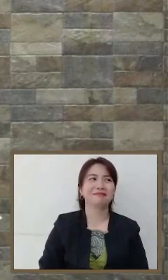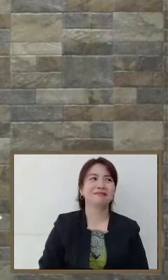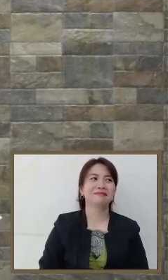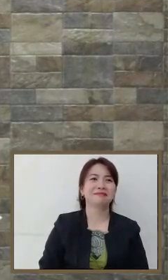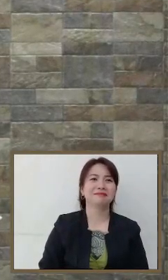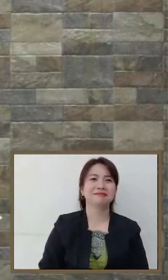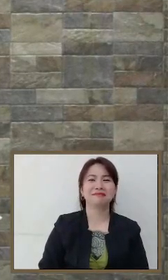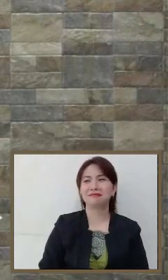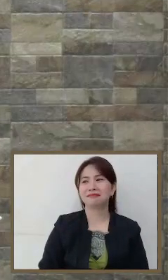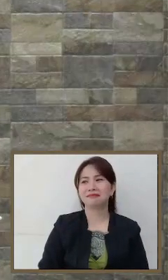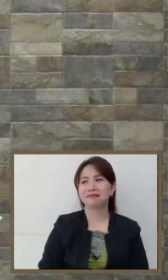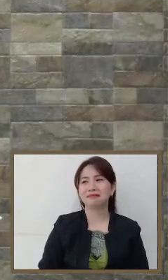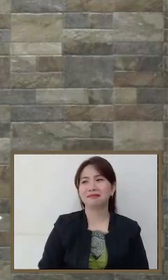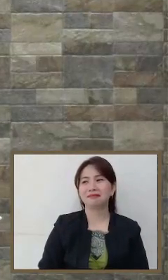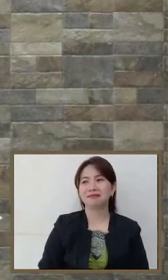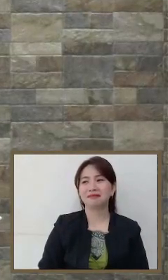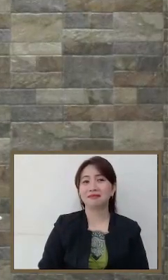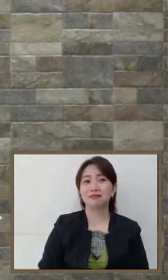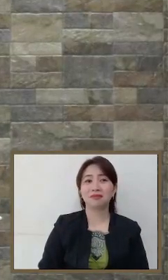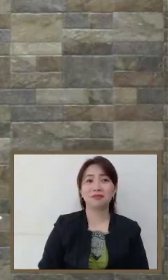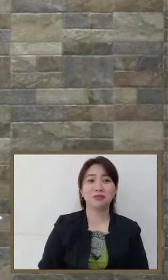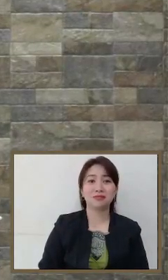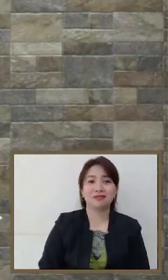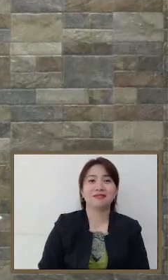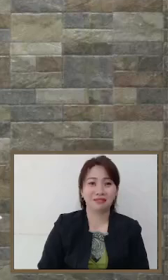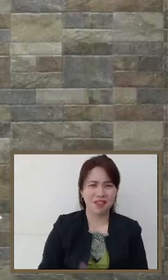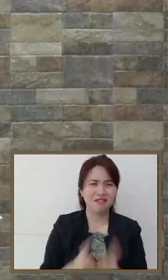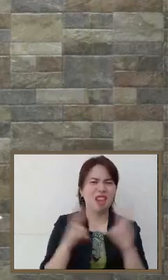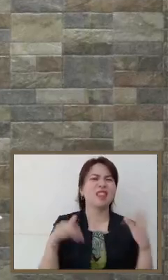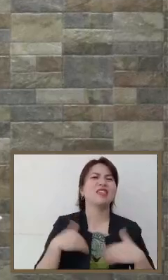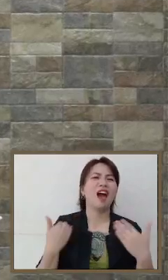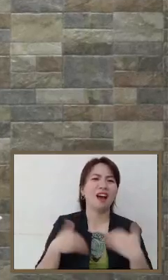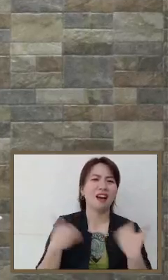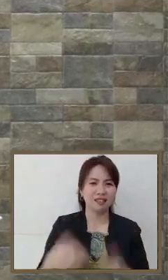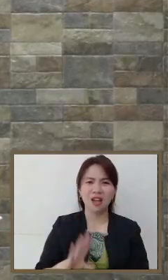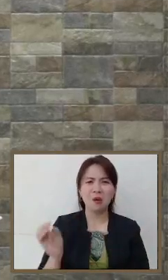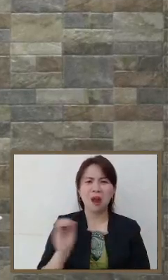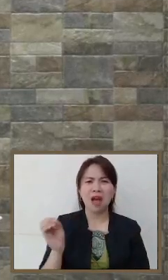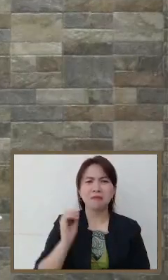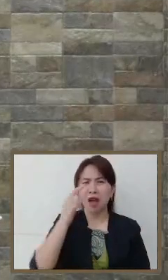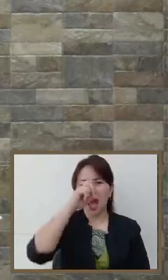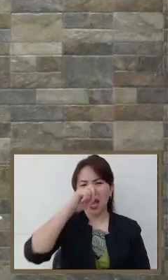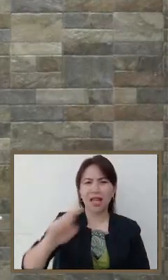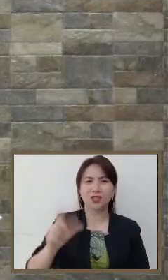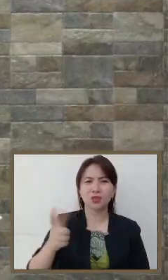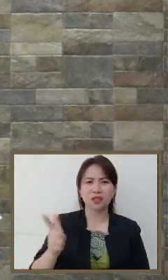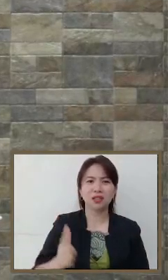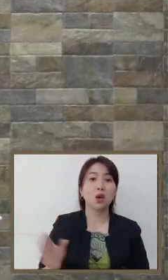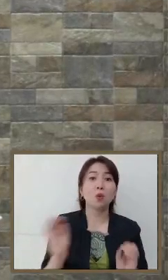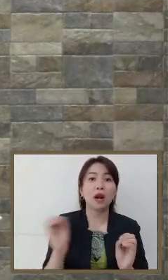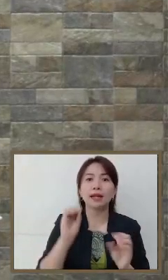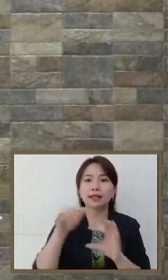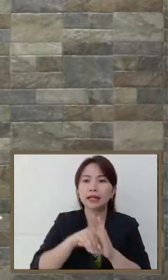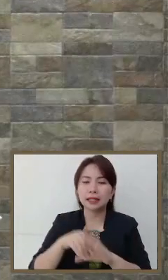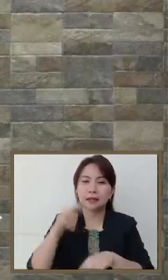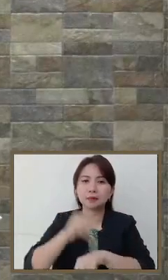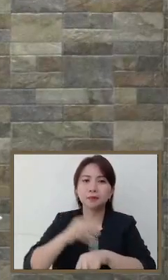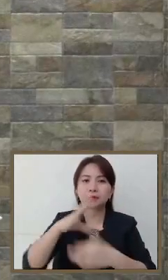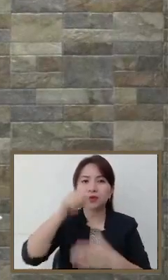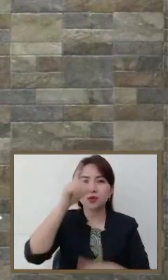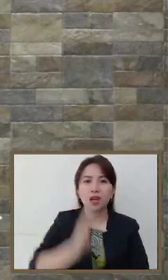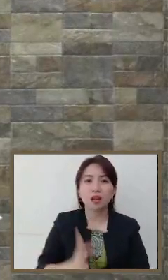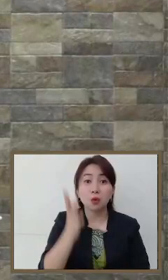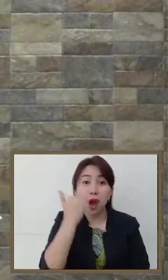lalaki wala pang old wala na sa Gaw ng panginoon mga kapatid sa